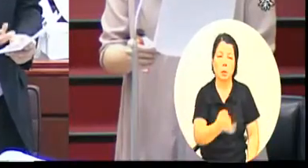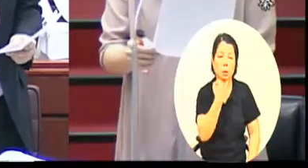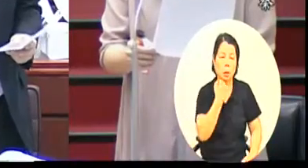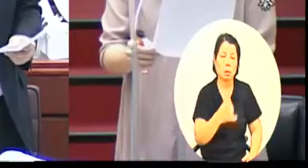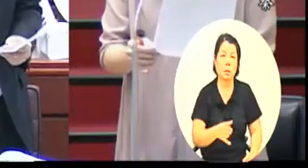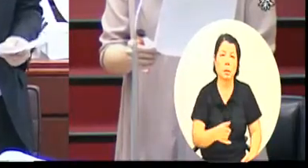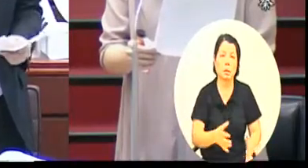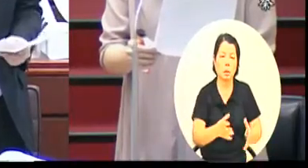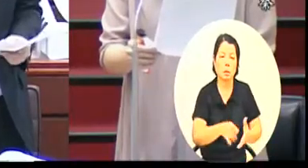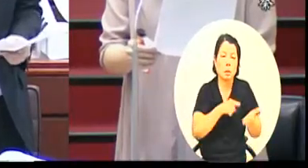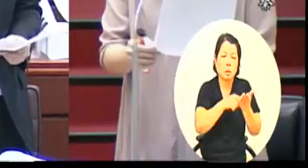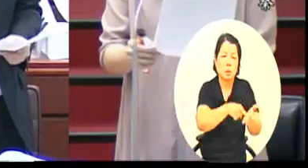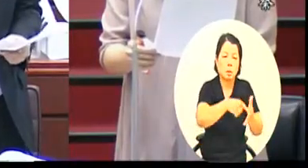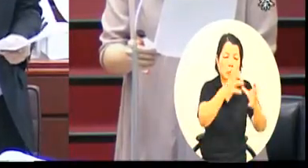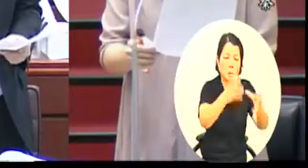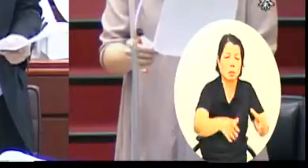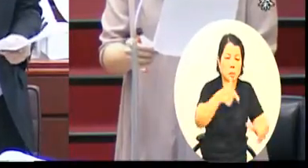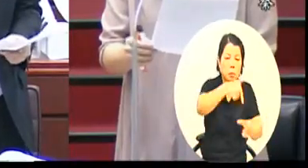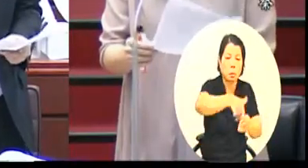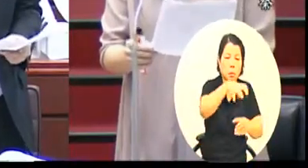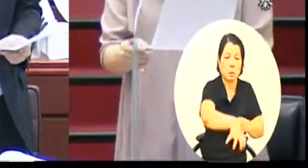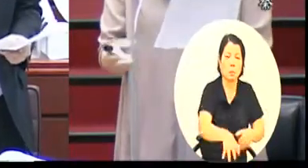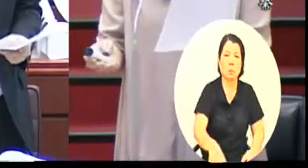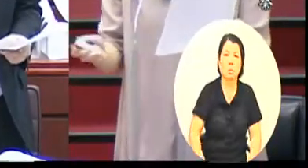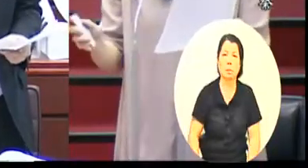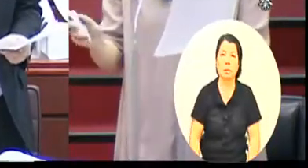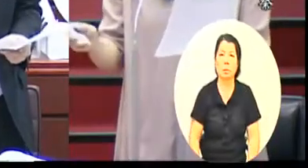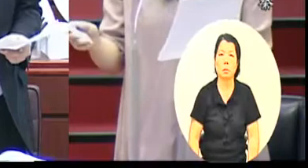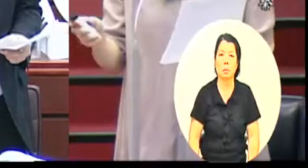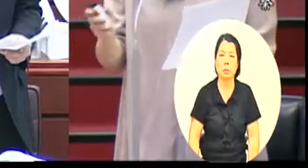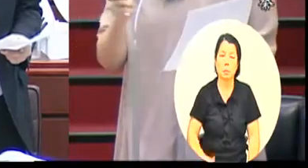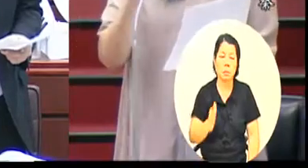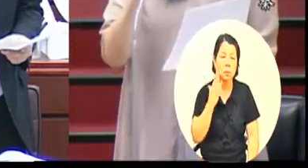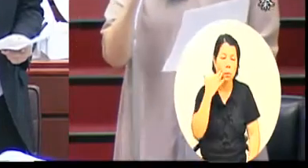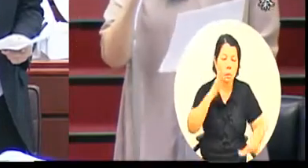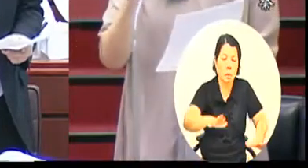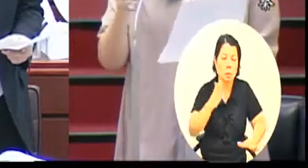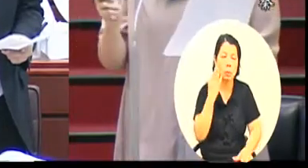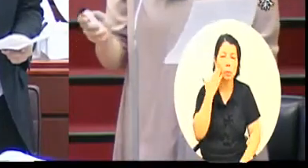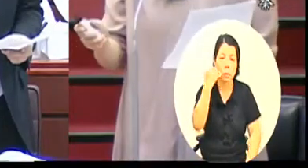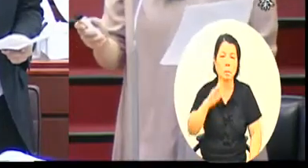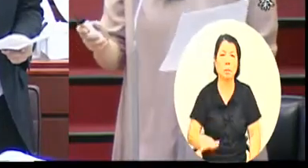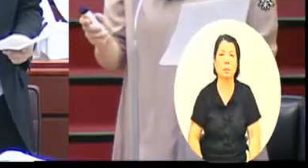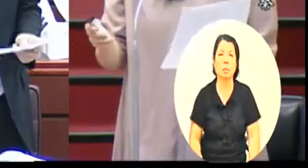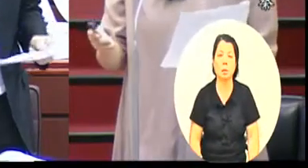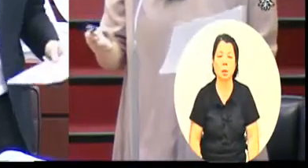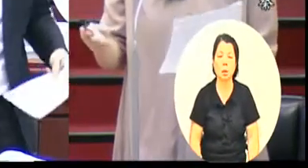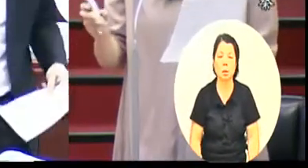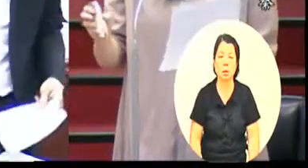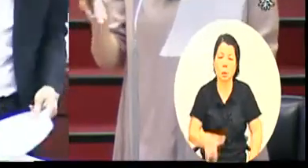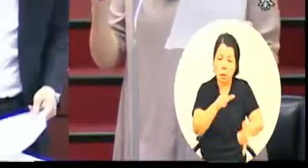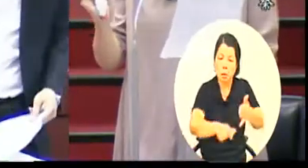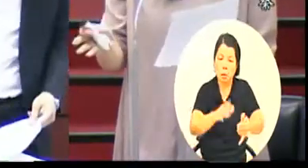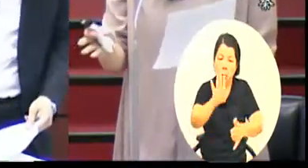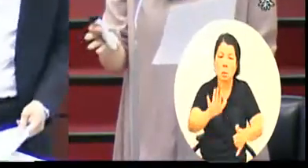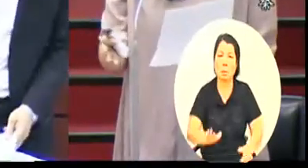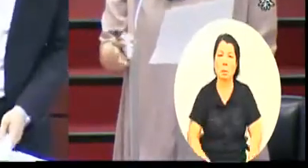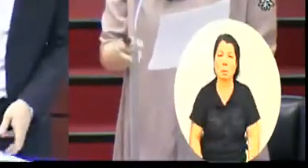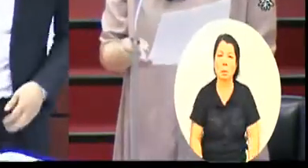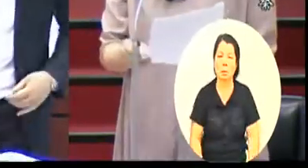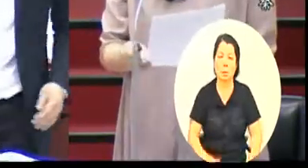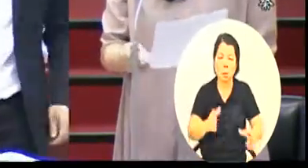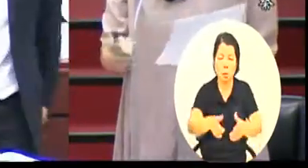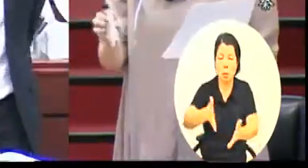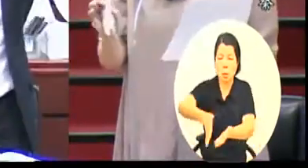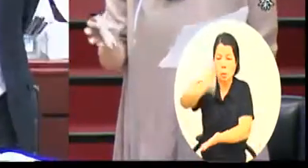去增设这个加油站。 那现在就是如果说现在有一个例子嘛，我刚刚讲的，它是在一个大